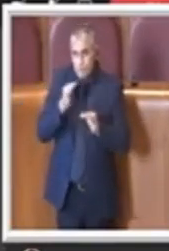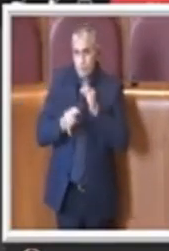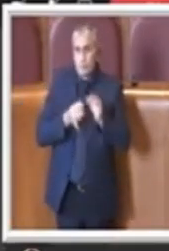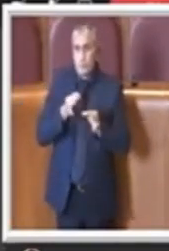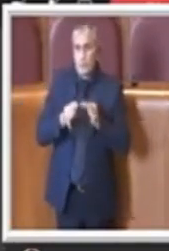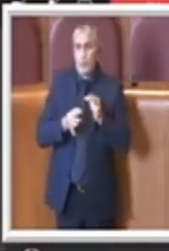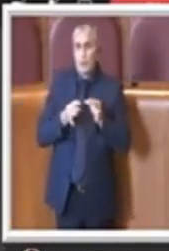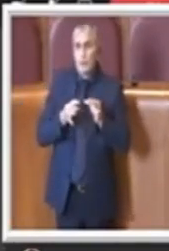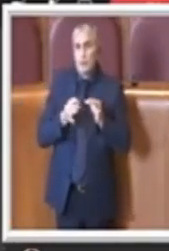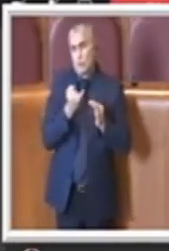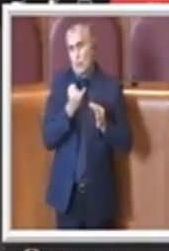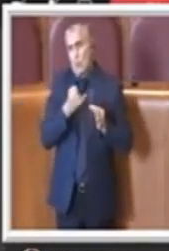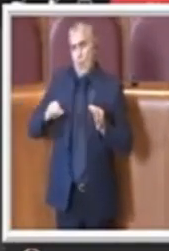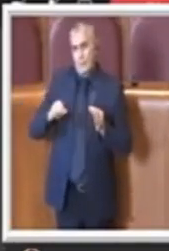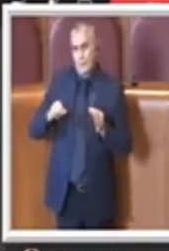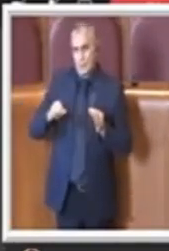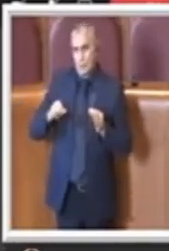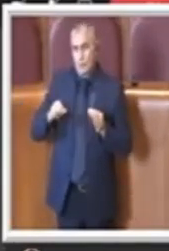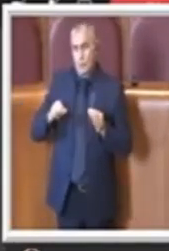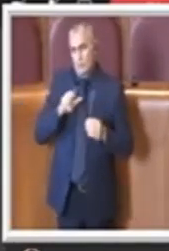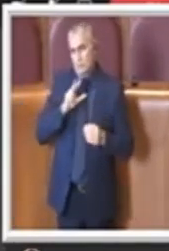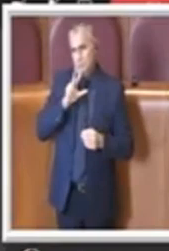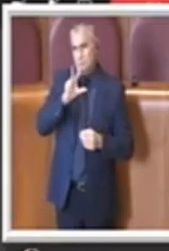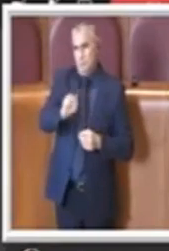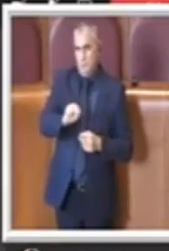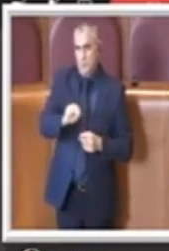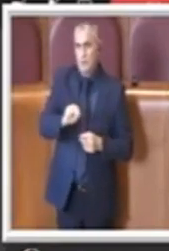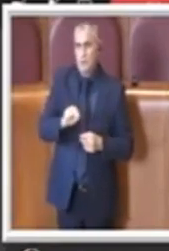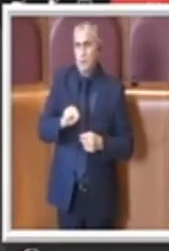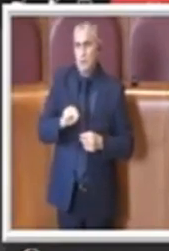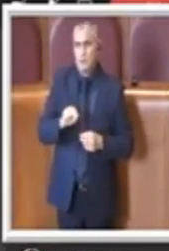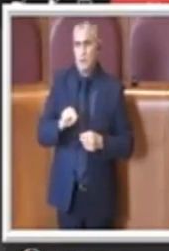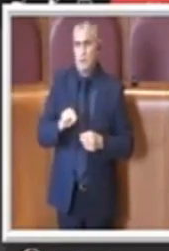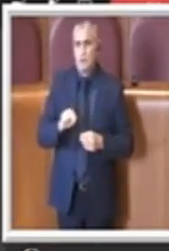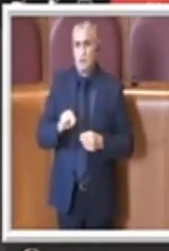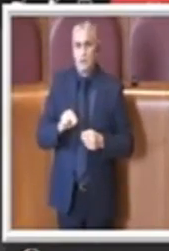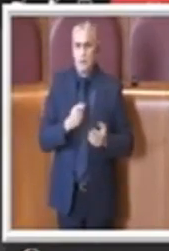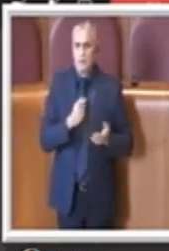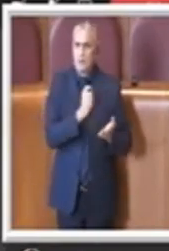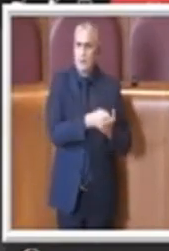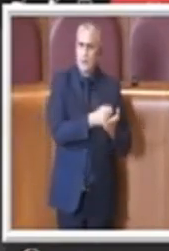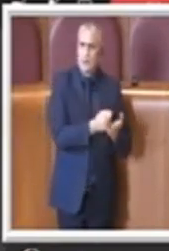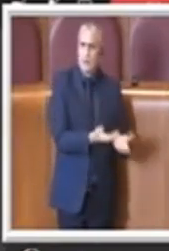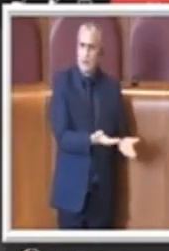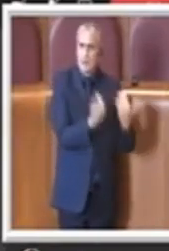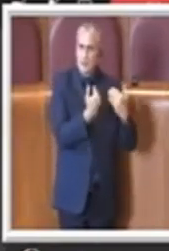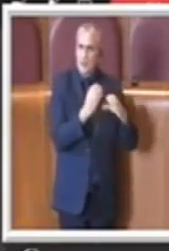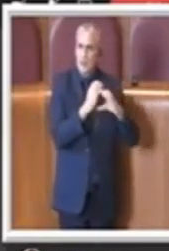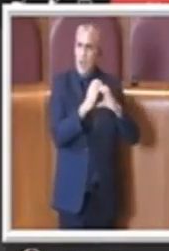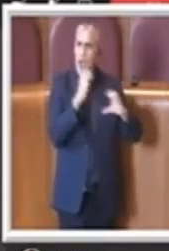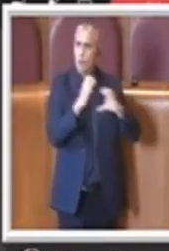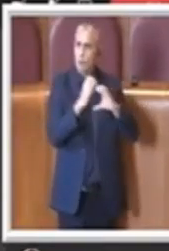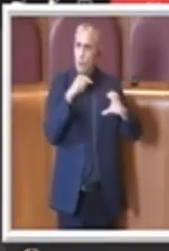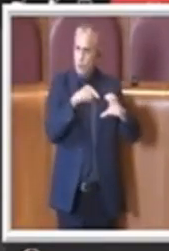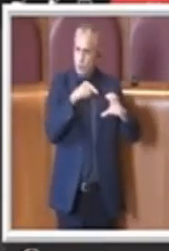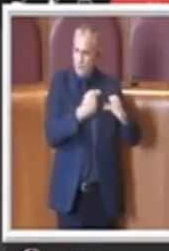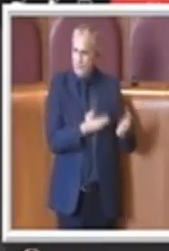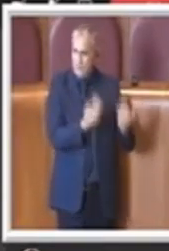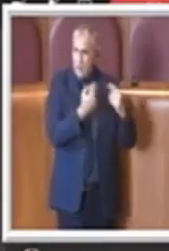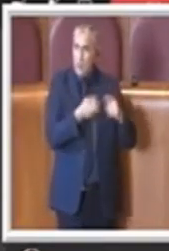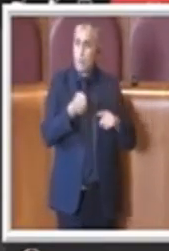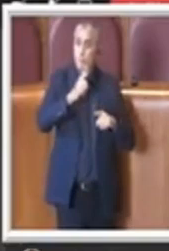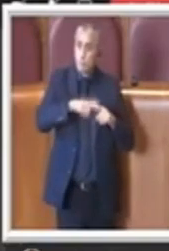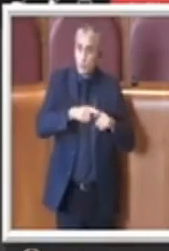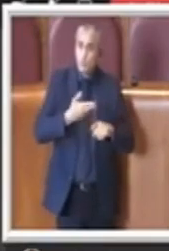ultima cosa la dico nell'acquisto di autobus ci sono anche gli autobus a metano